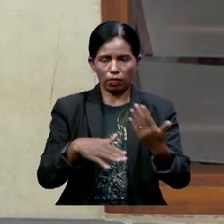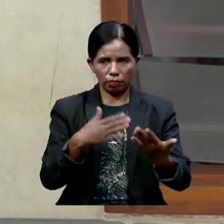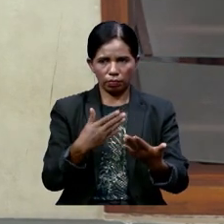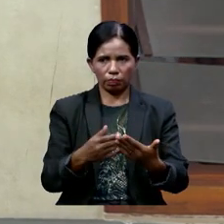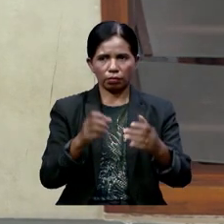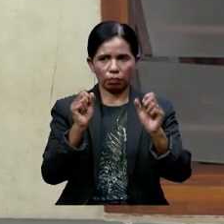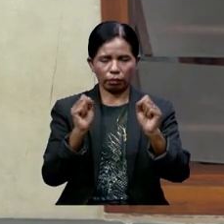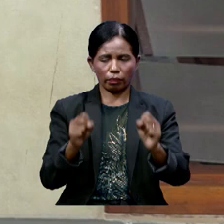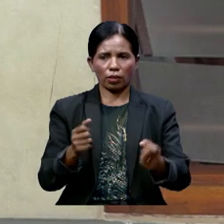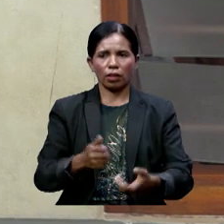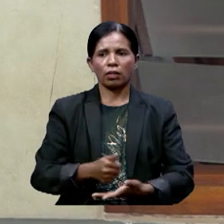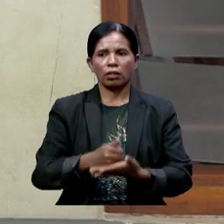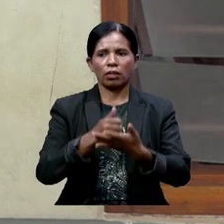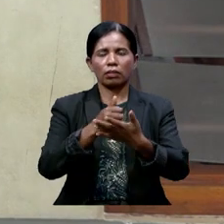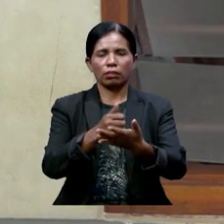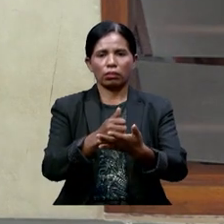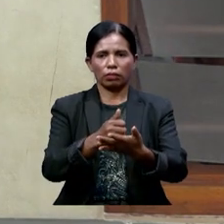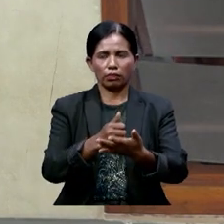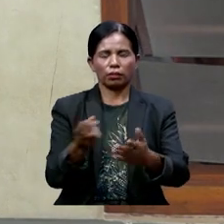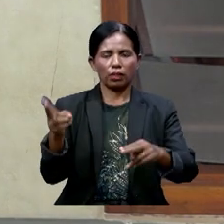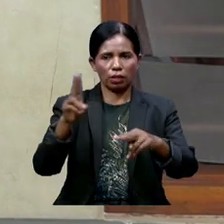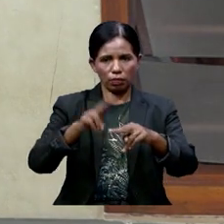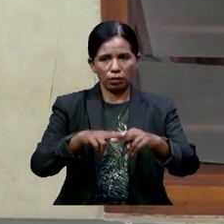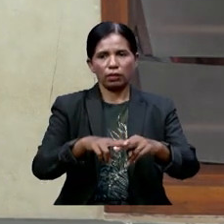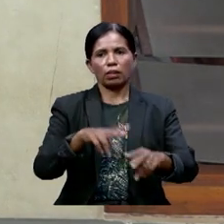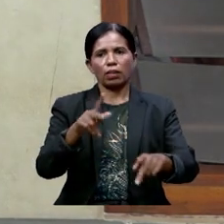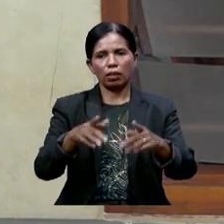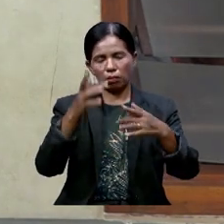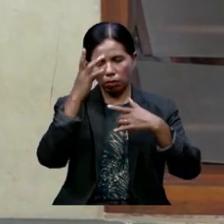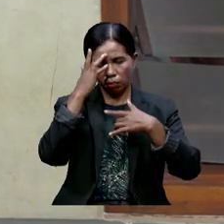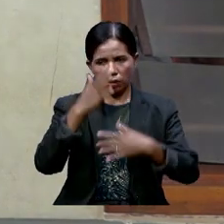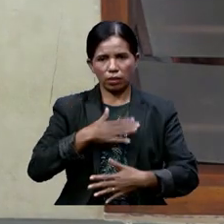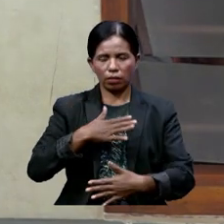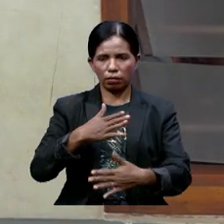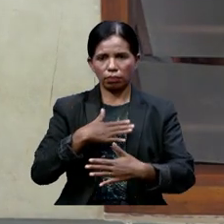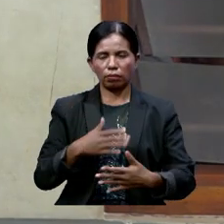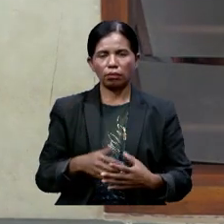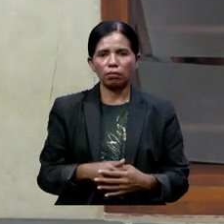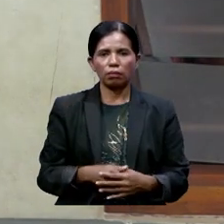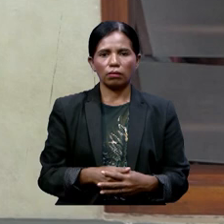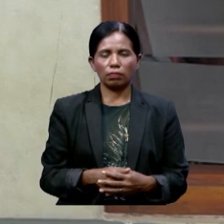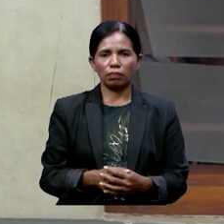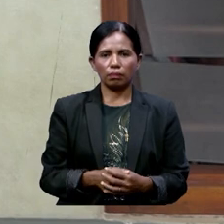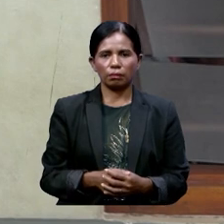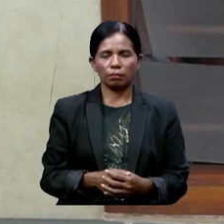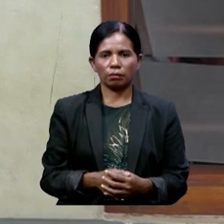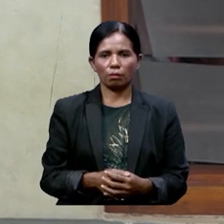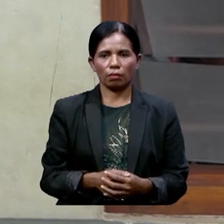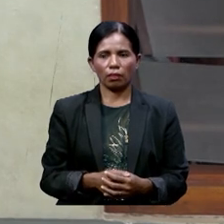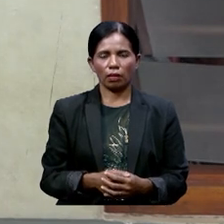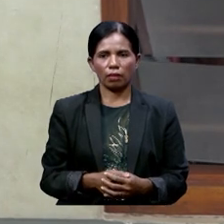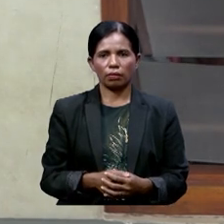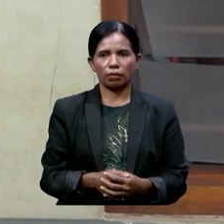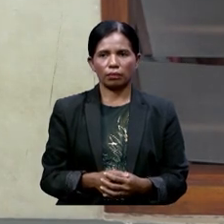bele azuda hodi amenta ema moras ispane. Di area ini dalam